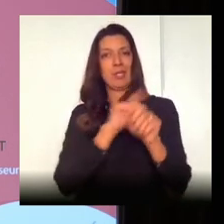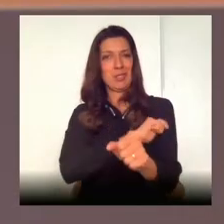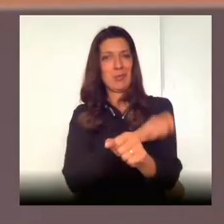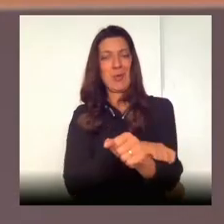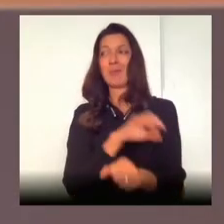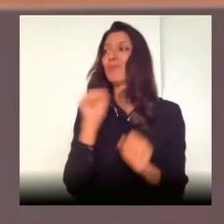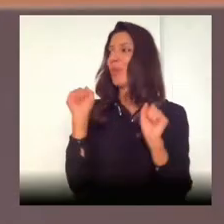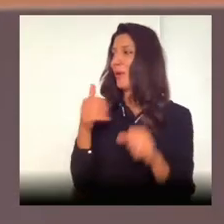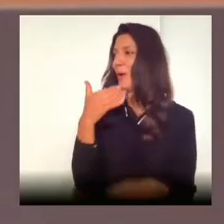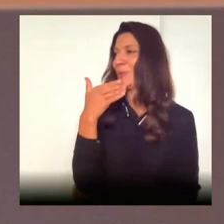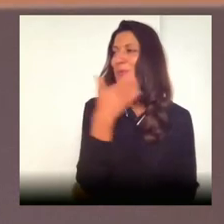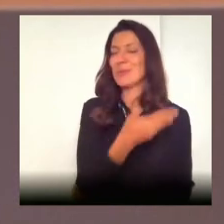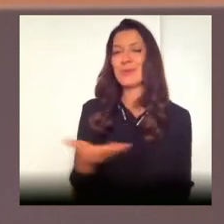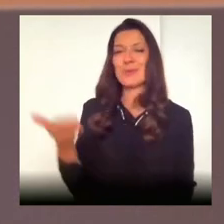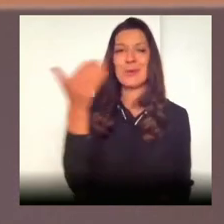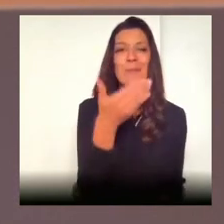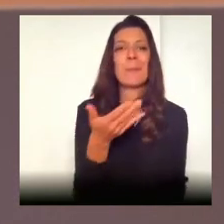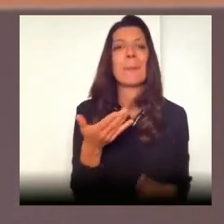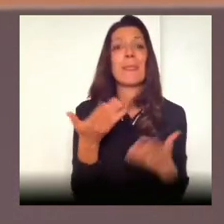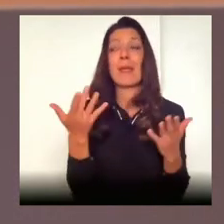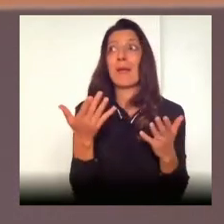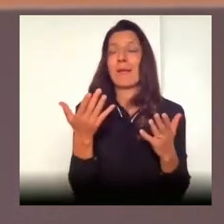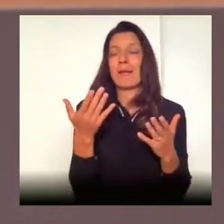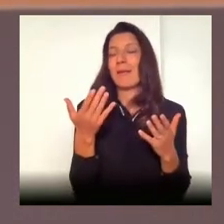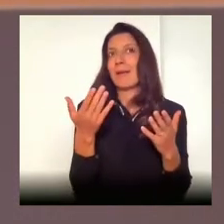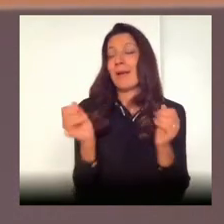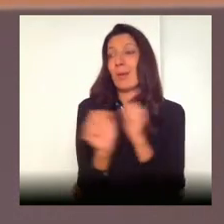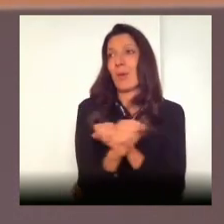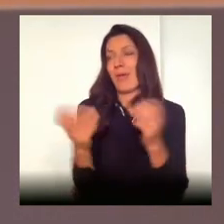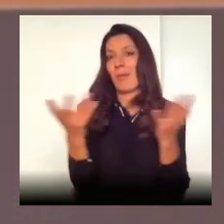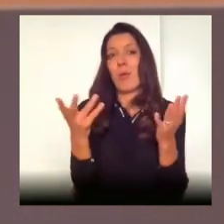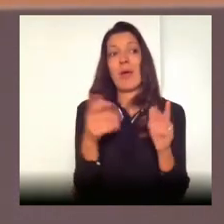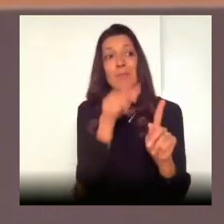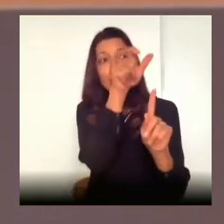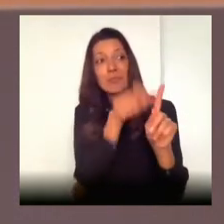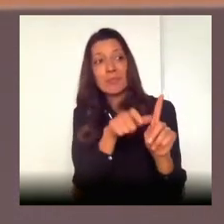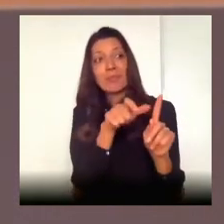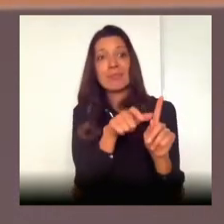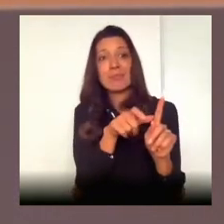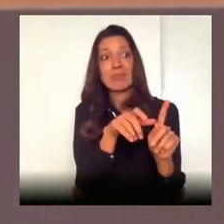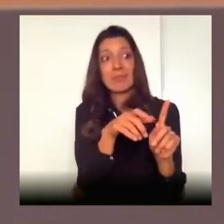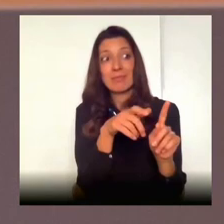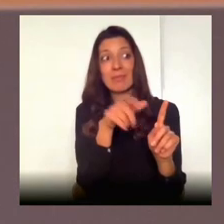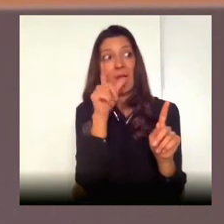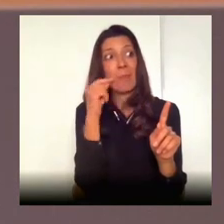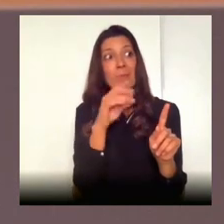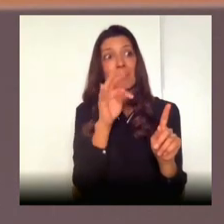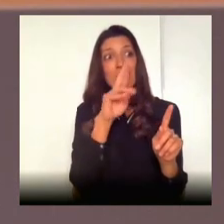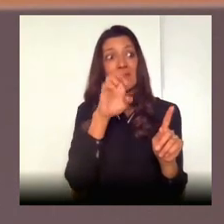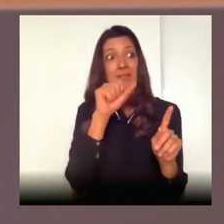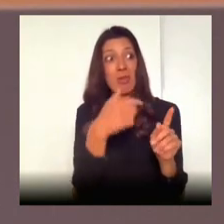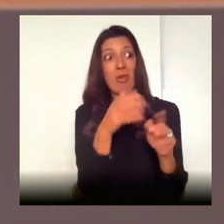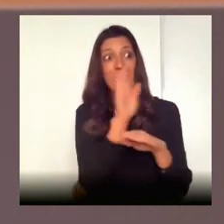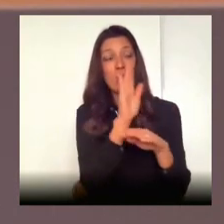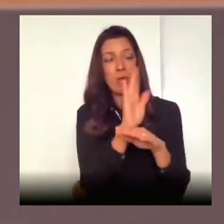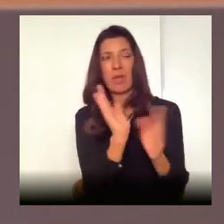Bonjour à tous. Alors, ce qui est incroyable, c'est que quand on écoute le témoignage de Trésor, en fait, on s'aperçoit qu'il y a un